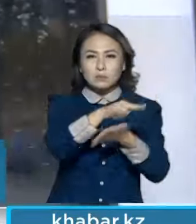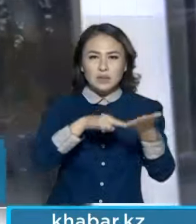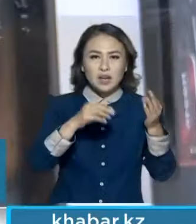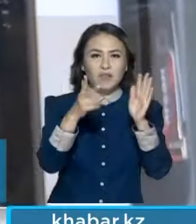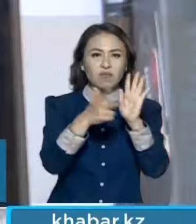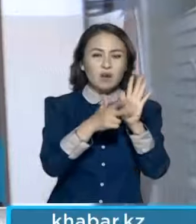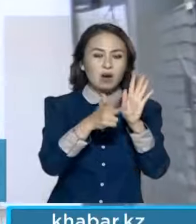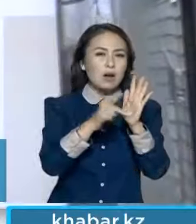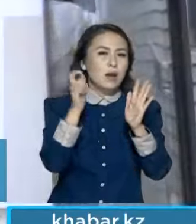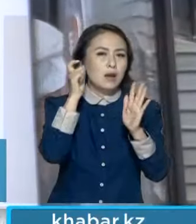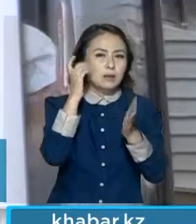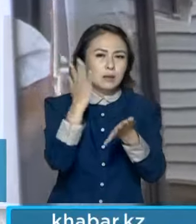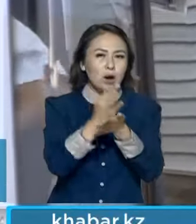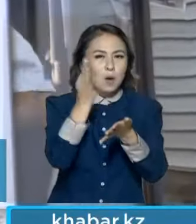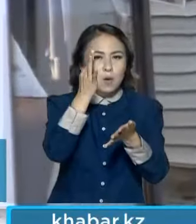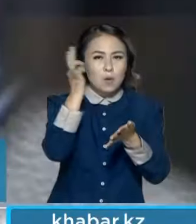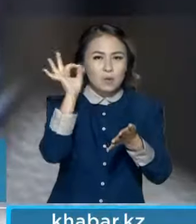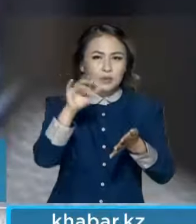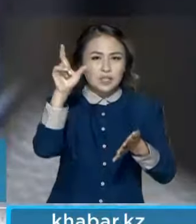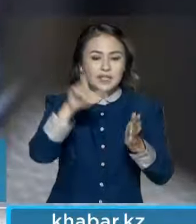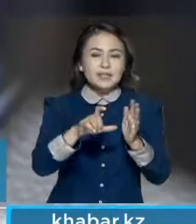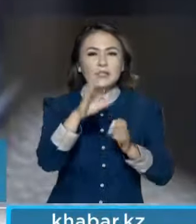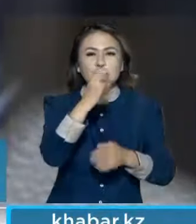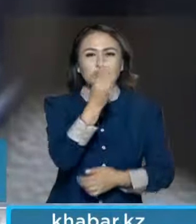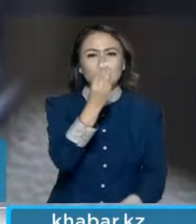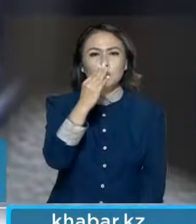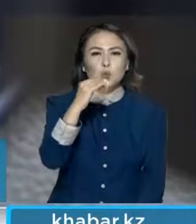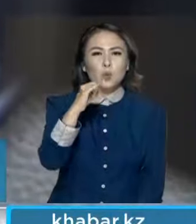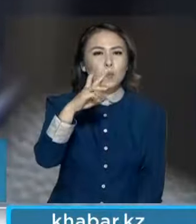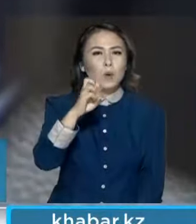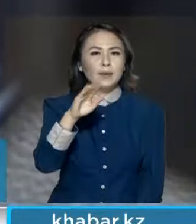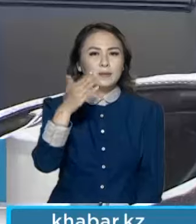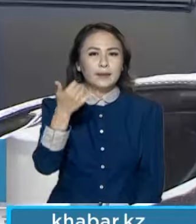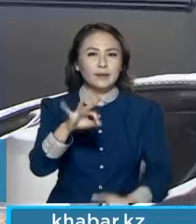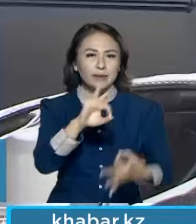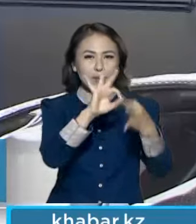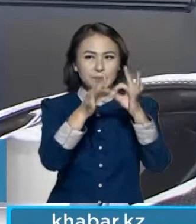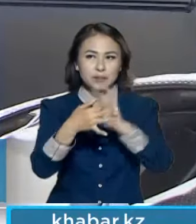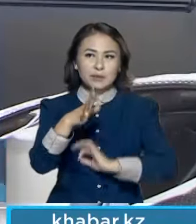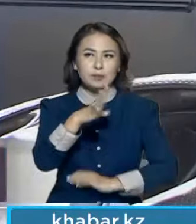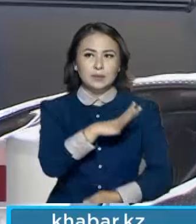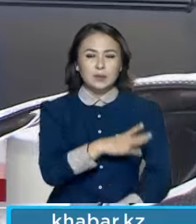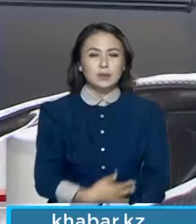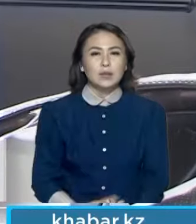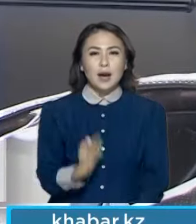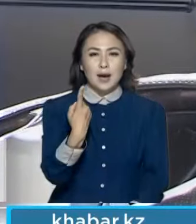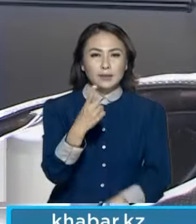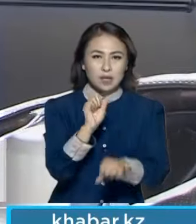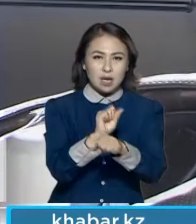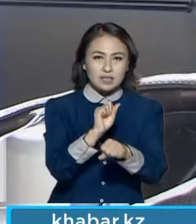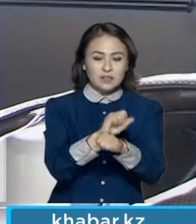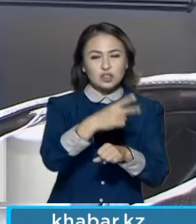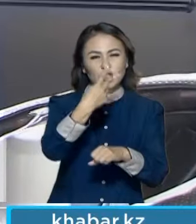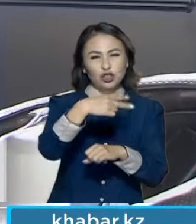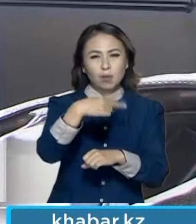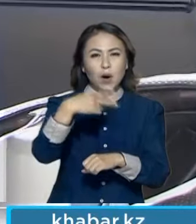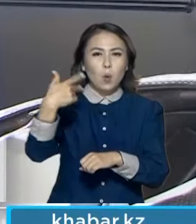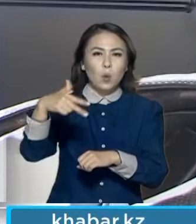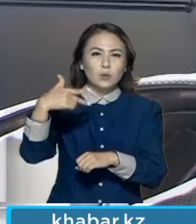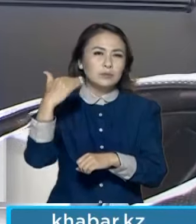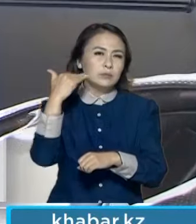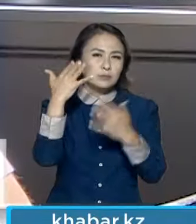жылдық тәжірибесі бар жүргізуші Шыңғыс Жұматаев оның есебін түсіндірді. Бір остановкадан жоқ дегенде 20-30